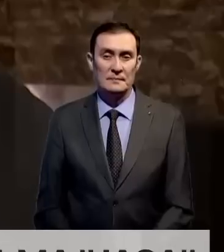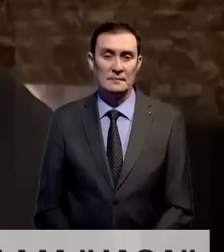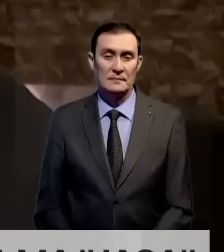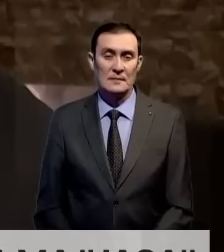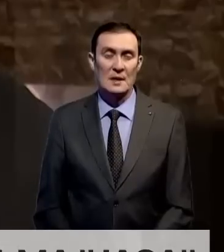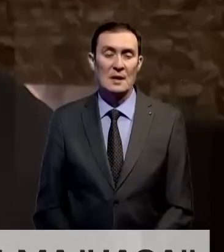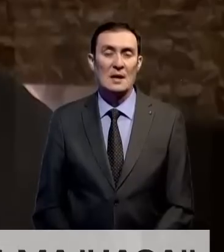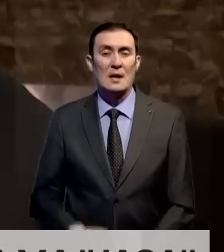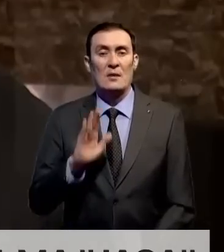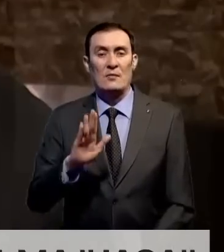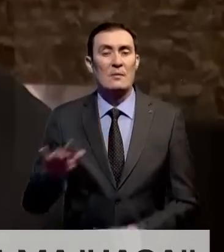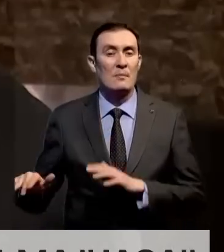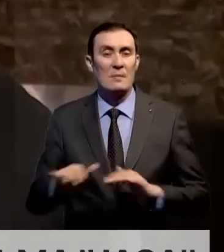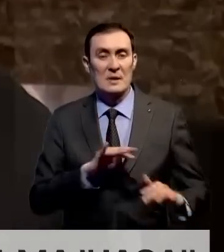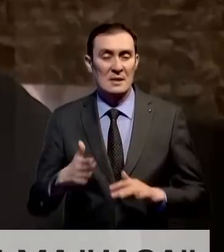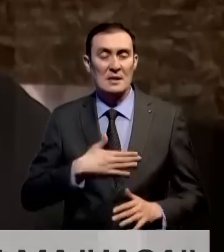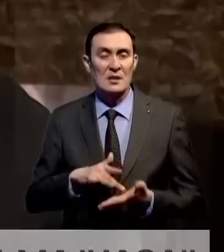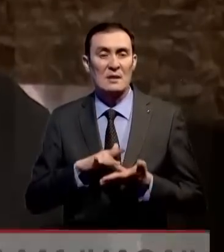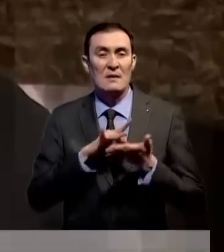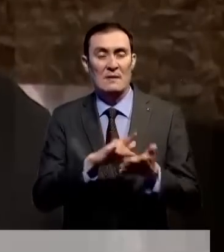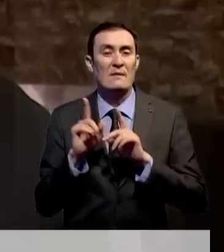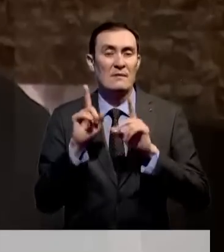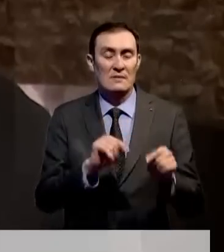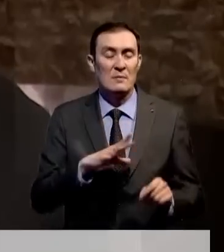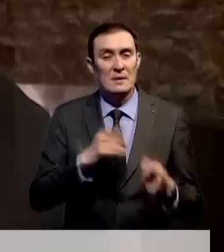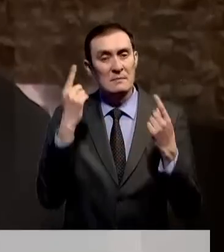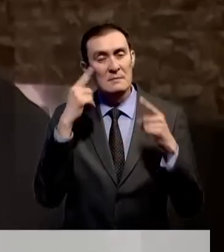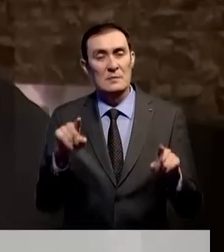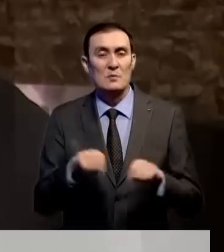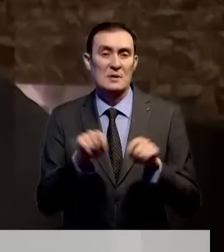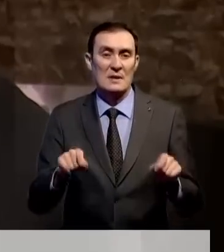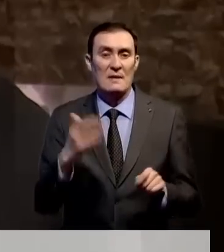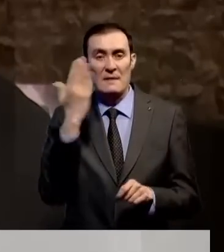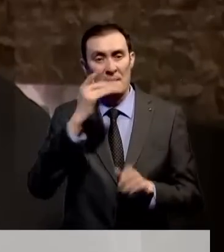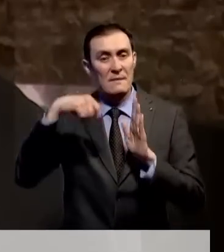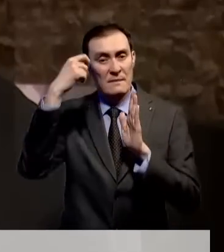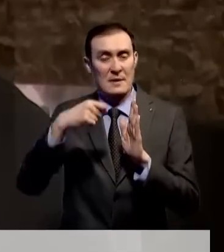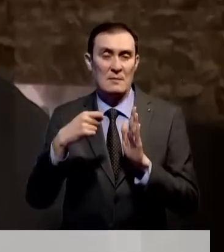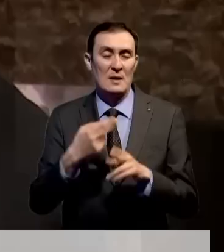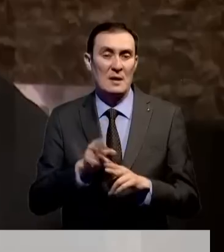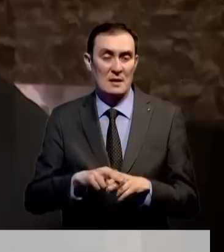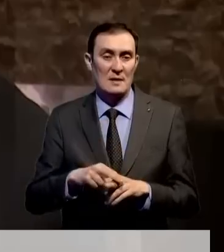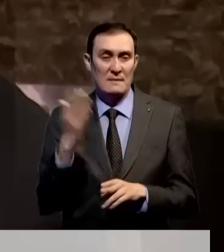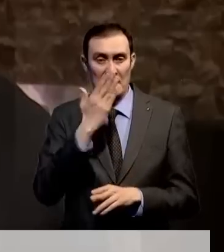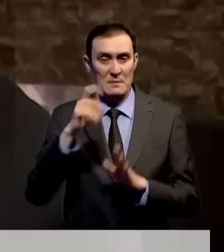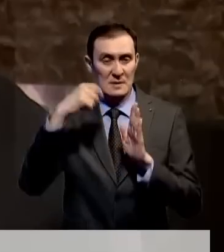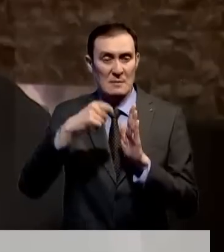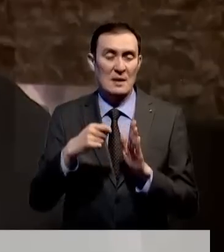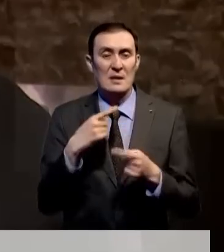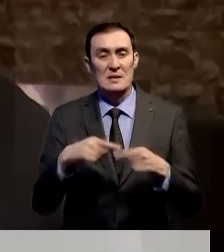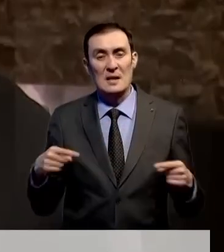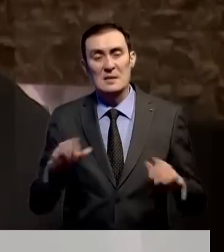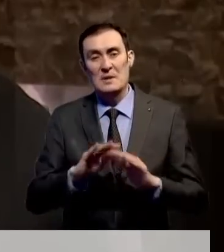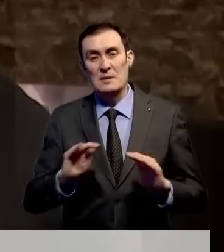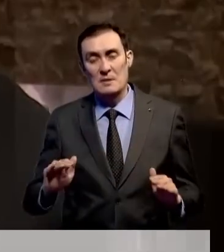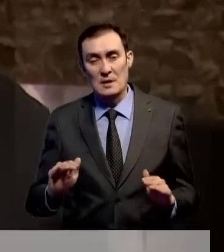В процессе наших выездов появилась идея создания фильма. То есть фильм мы снимали с разными